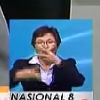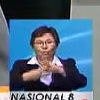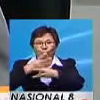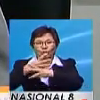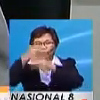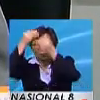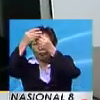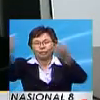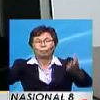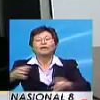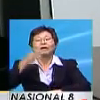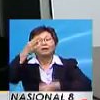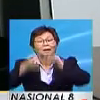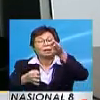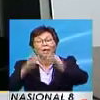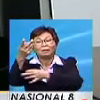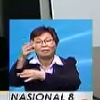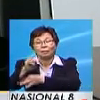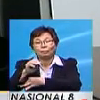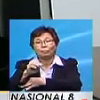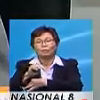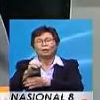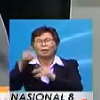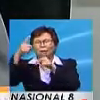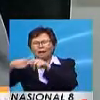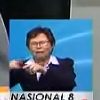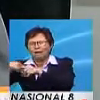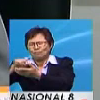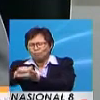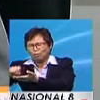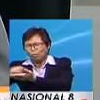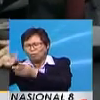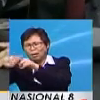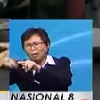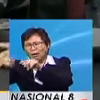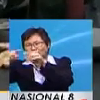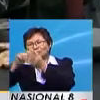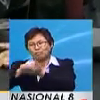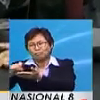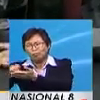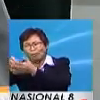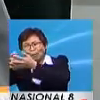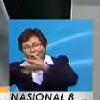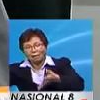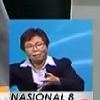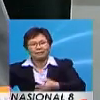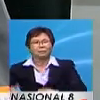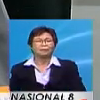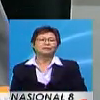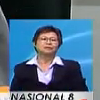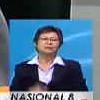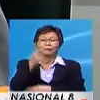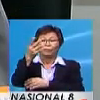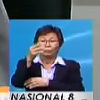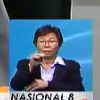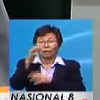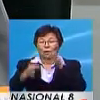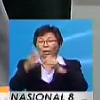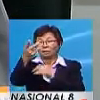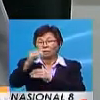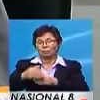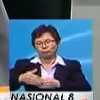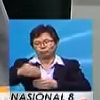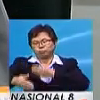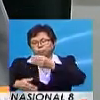Boleh mempelbagaikan liputannya saya fikir dia boleh sebat kalau willing to go one step further